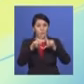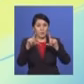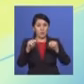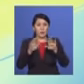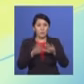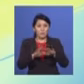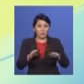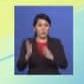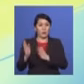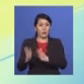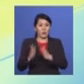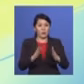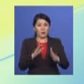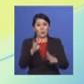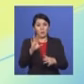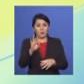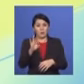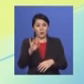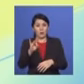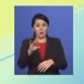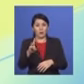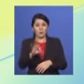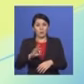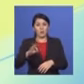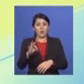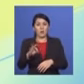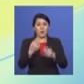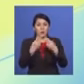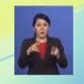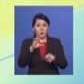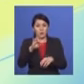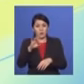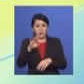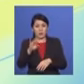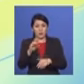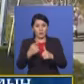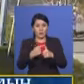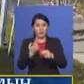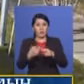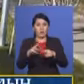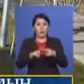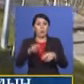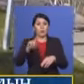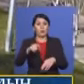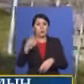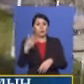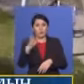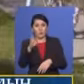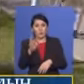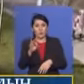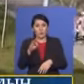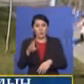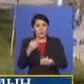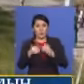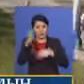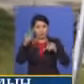мамандандырылған мектеп-интернат кешені Ермек Серкебаевтың облыстық филармония ақан серінің атымен аталады. Сонымен қатар нөмірі 4-ші Булаев